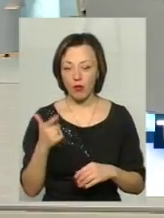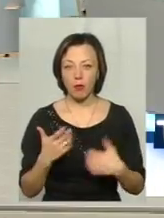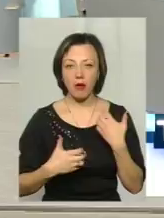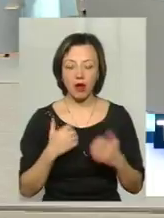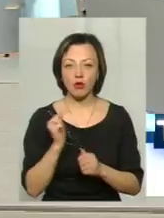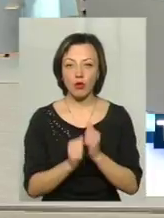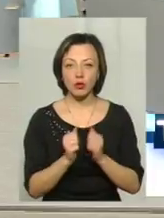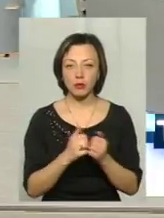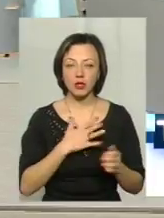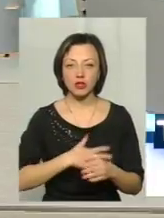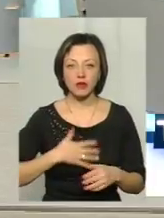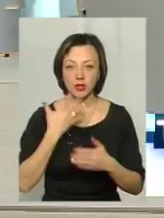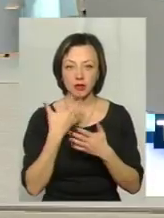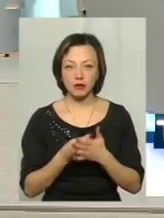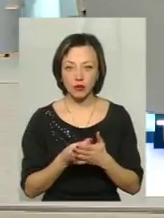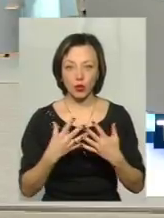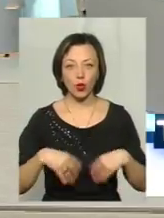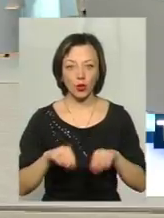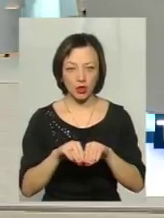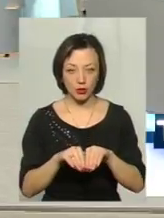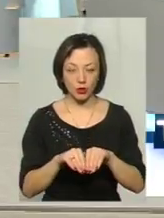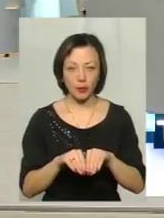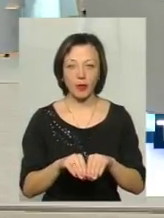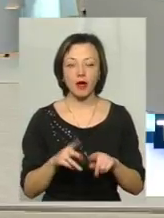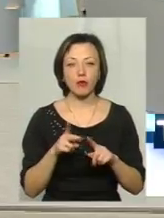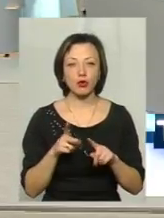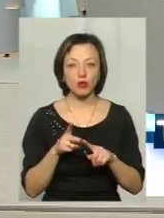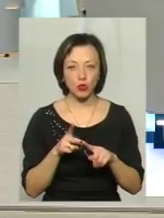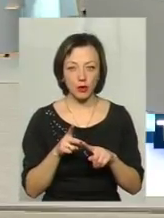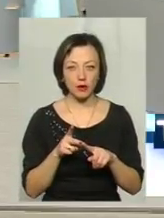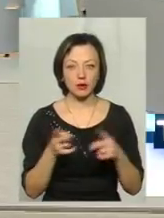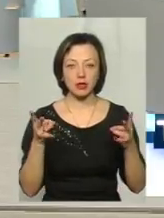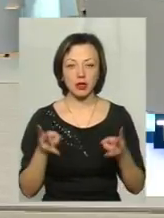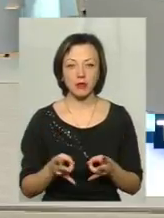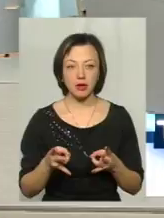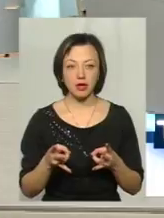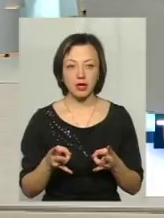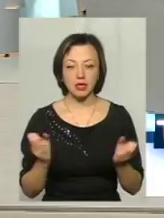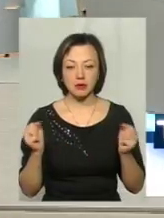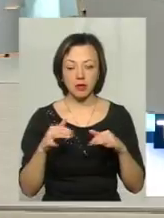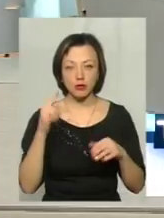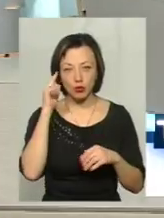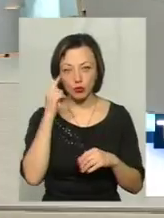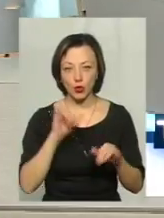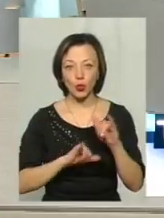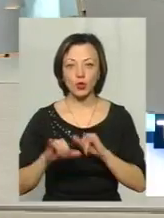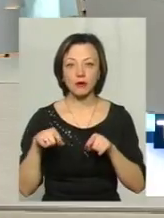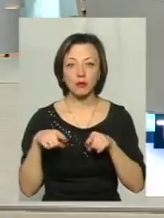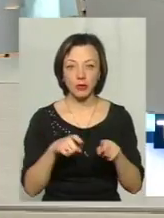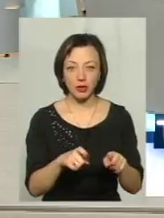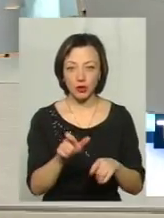Кожен переживає за свою родину. По-друге, треба зібратися і подумати, куди ж